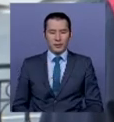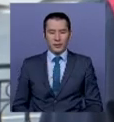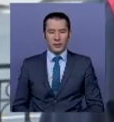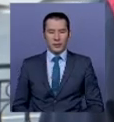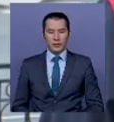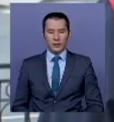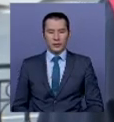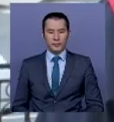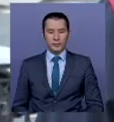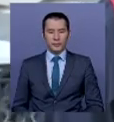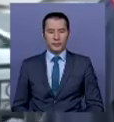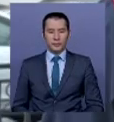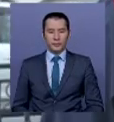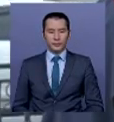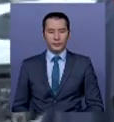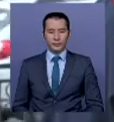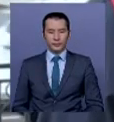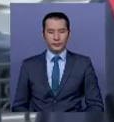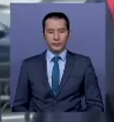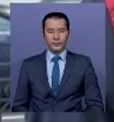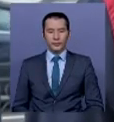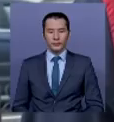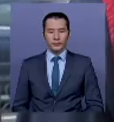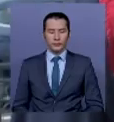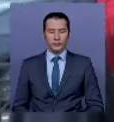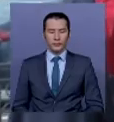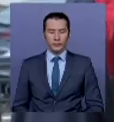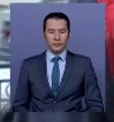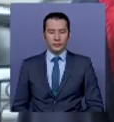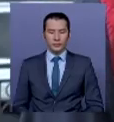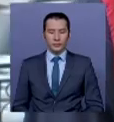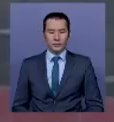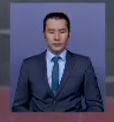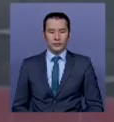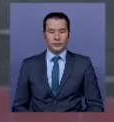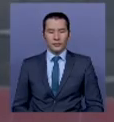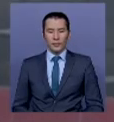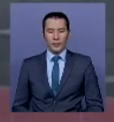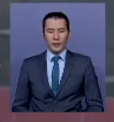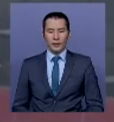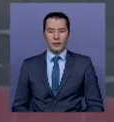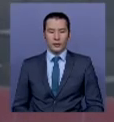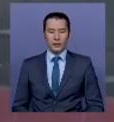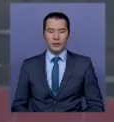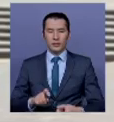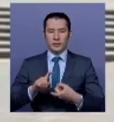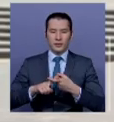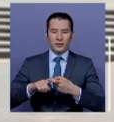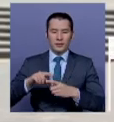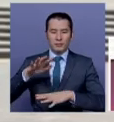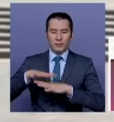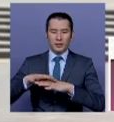Қалғанын тұрғылықты өзіміз жаңағы квартирамызға төлейміз. Жүріп тұратынымыз бар. Күн сайын тұрғын үй құрылыс жинақ банкінің